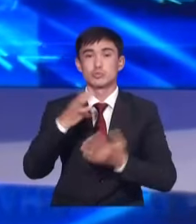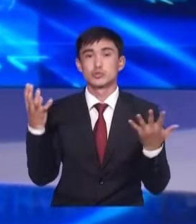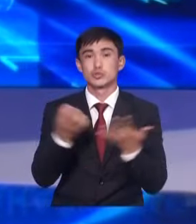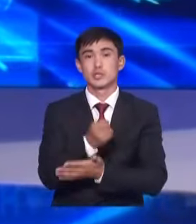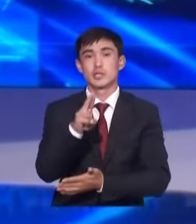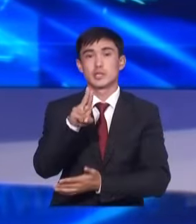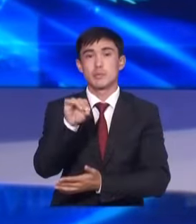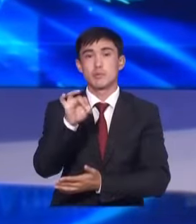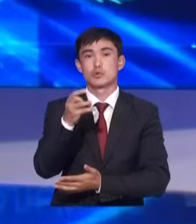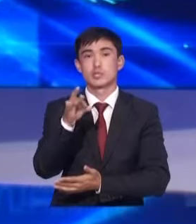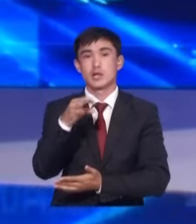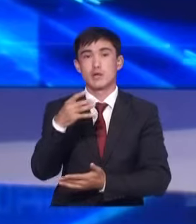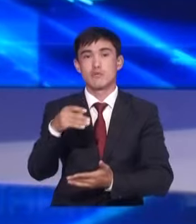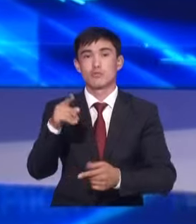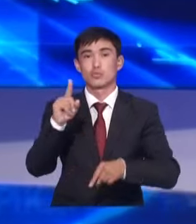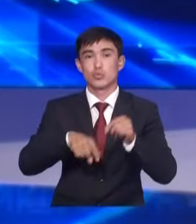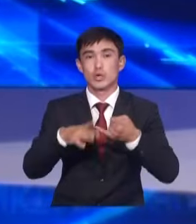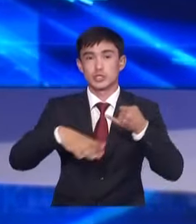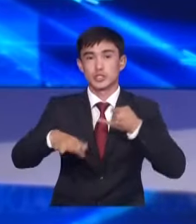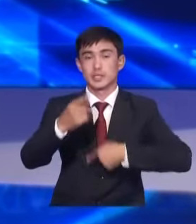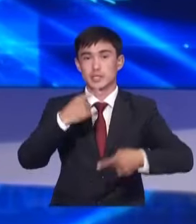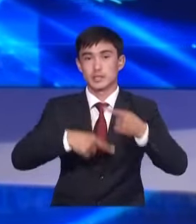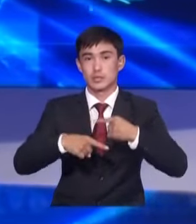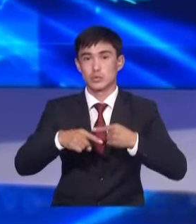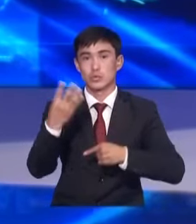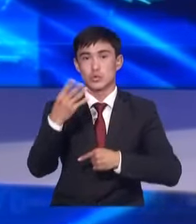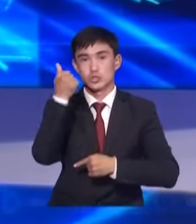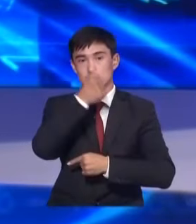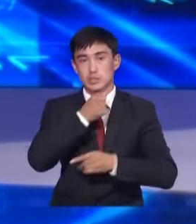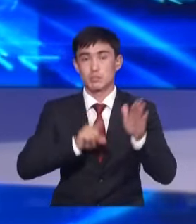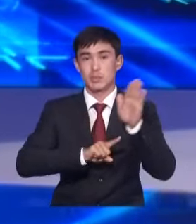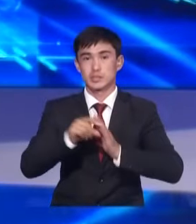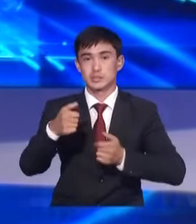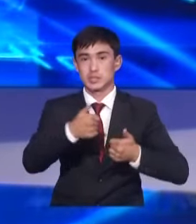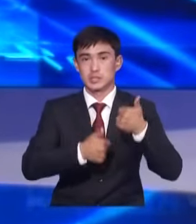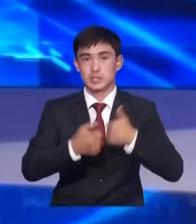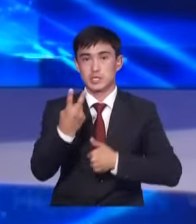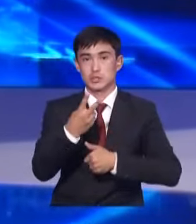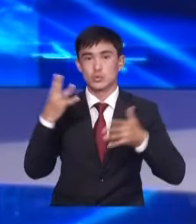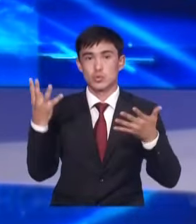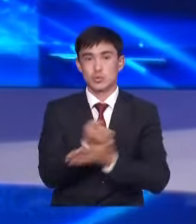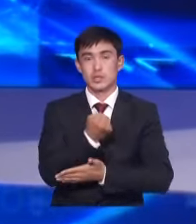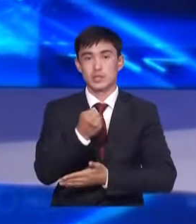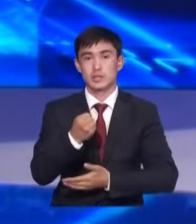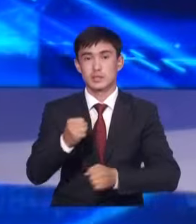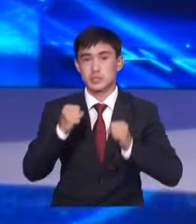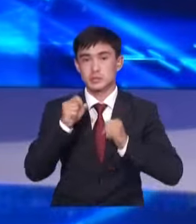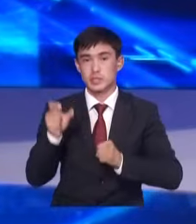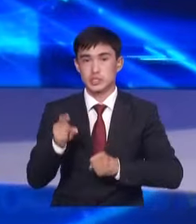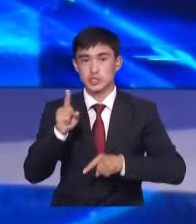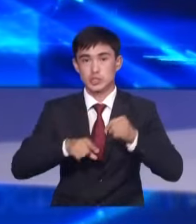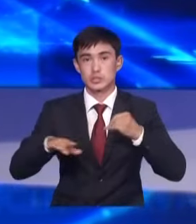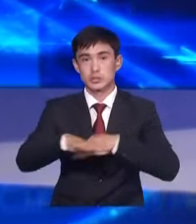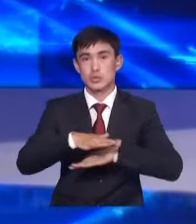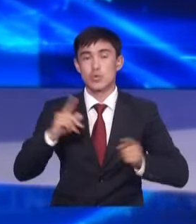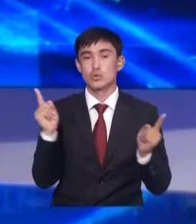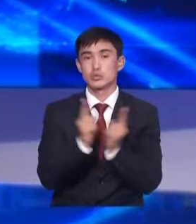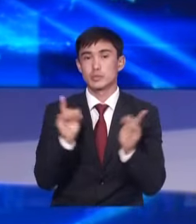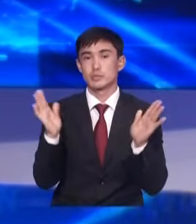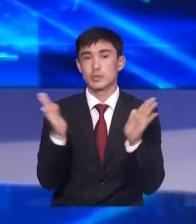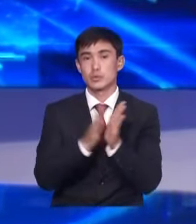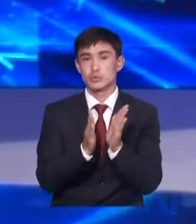жүлдегері Демеу Жадраев туған жеріне табан тіреді. Төрт жылдықтың басты додасының екінші орын алған балуанға жерлестері зор